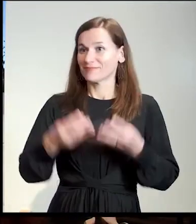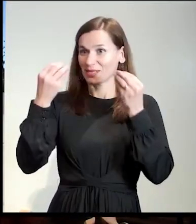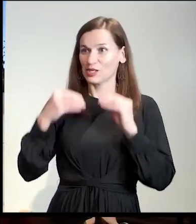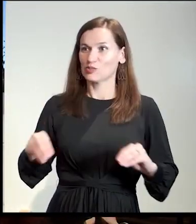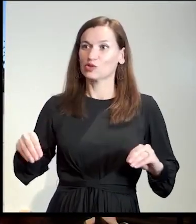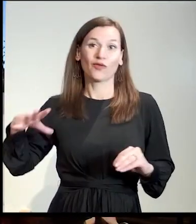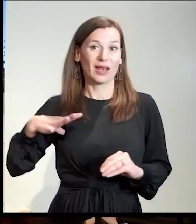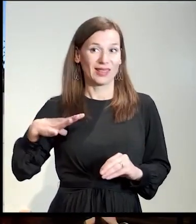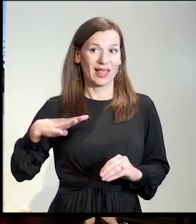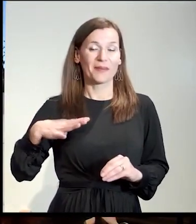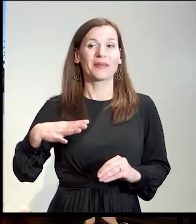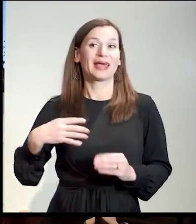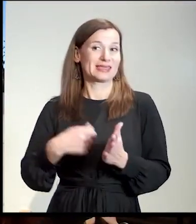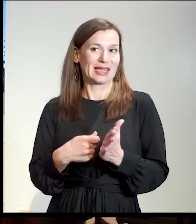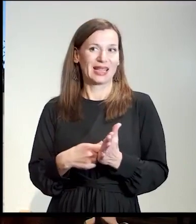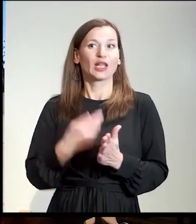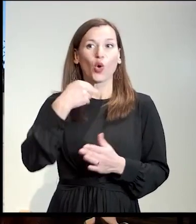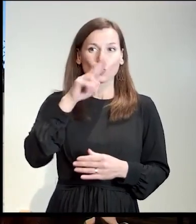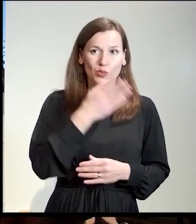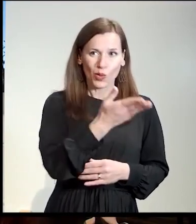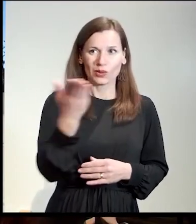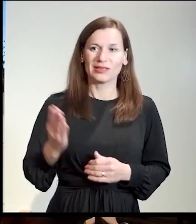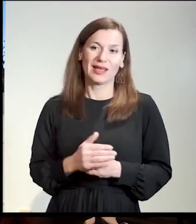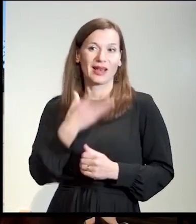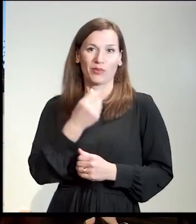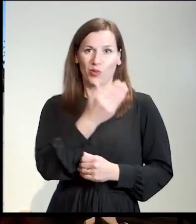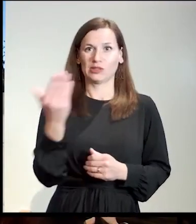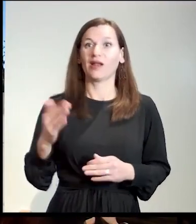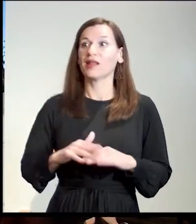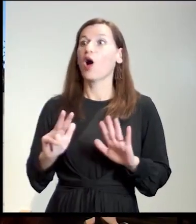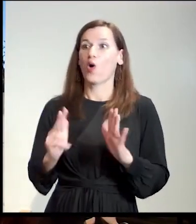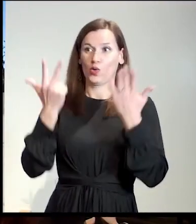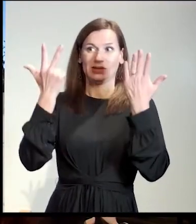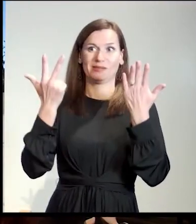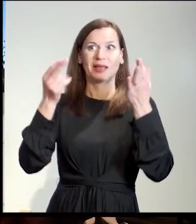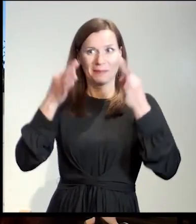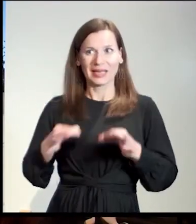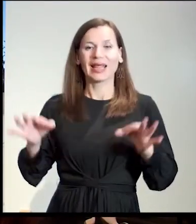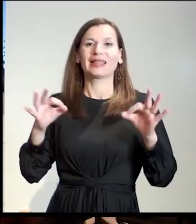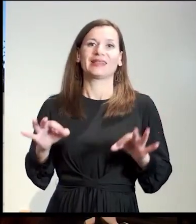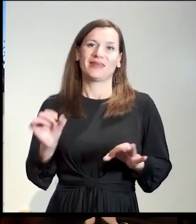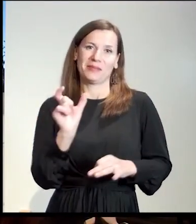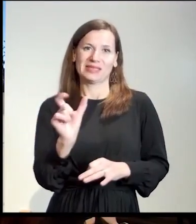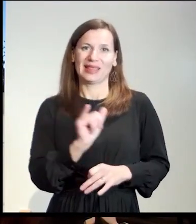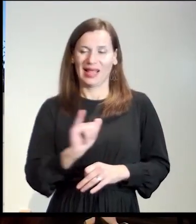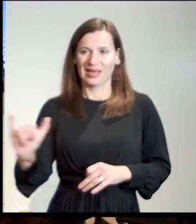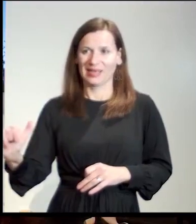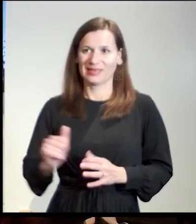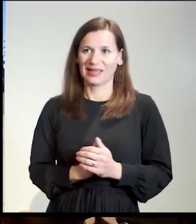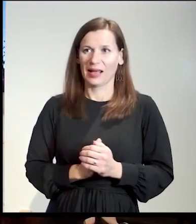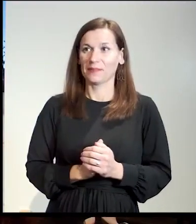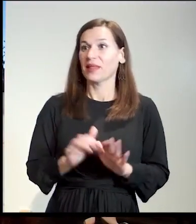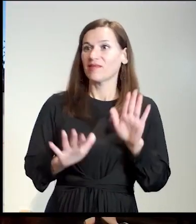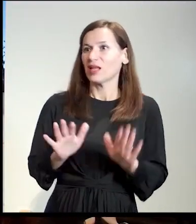Spoštovane dame, cenjeni gospodje, lepo pozdravljeni na 8. prireditvi Beseda leta. Verjetno še